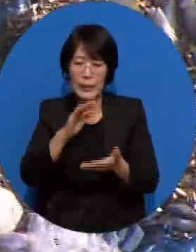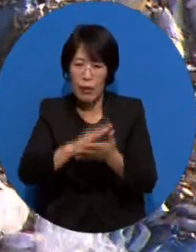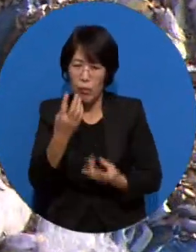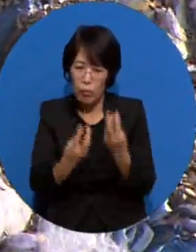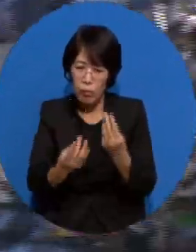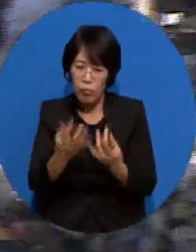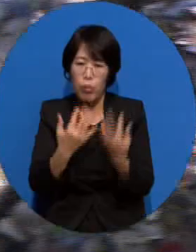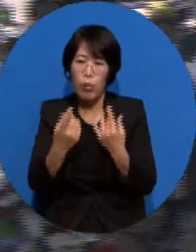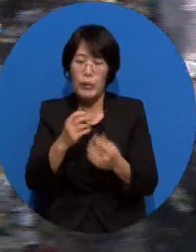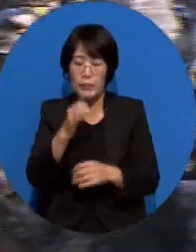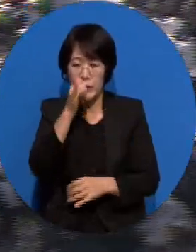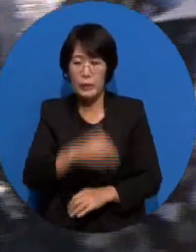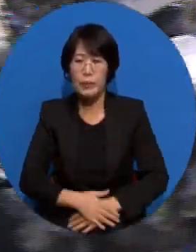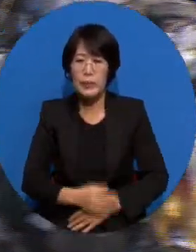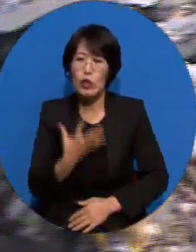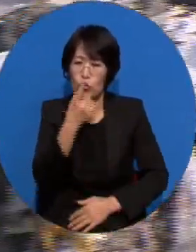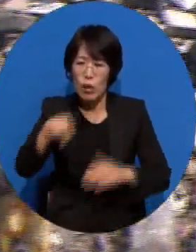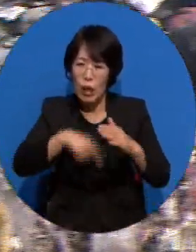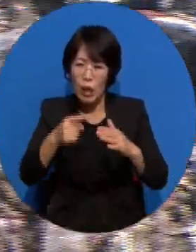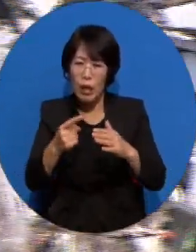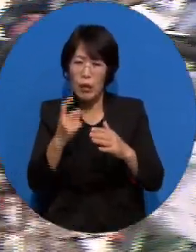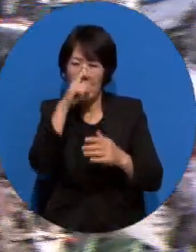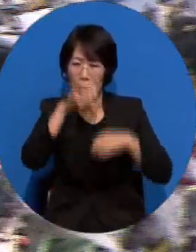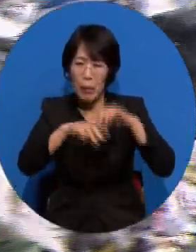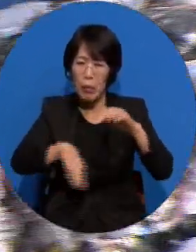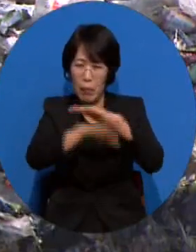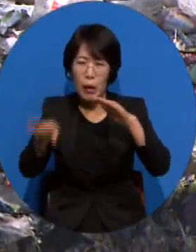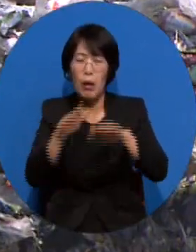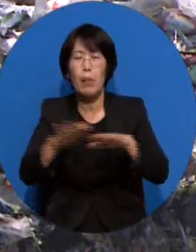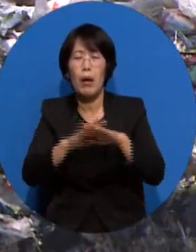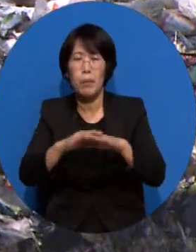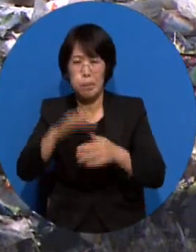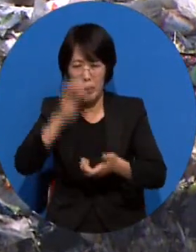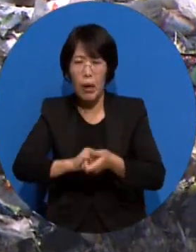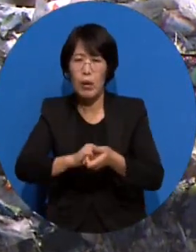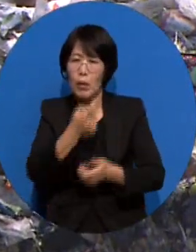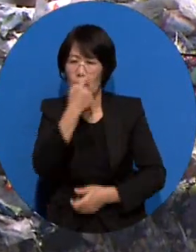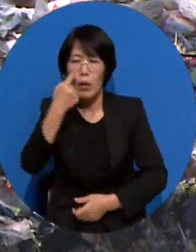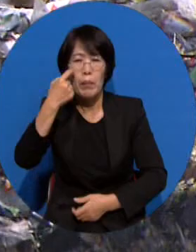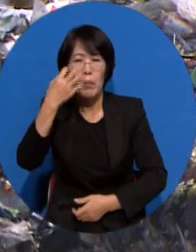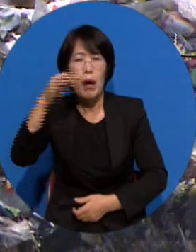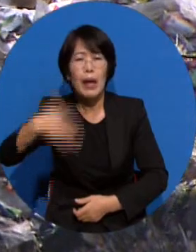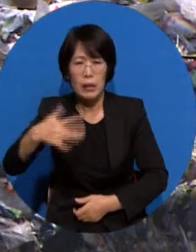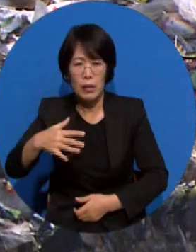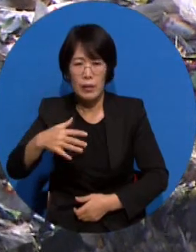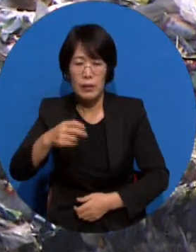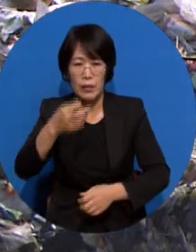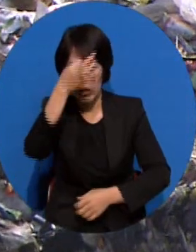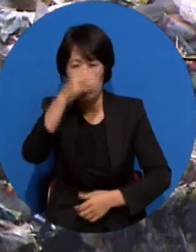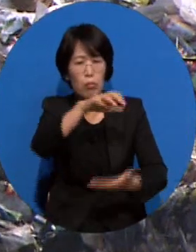방식에 대해 순천시는 관내에서 발생하는 막대한 쓰레기를 처리하는 데 한계가 있고 검증되지 않은 방식을 도입하기는